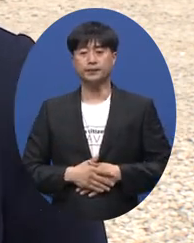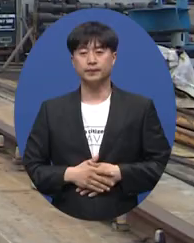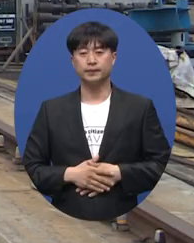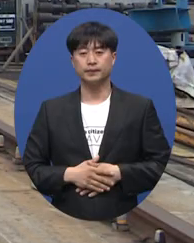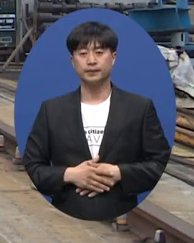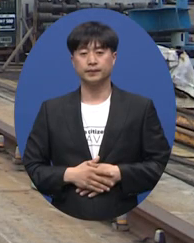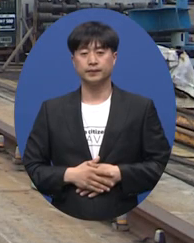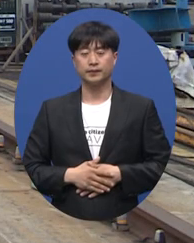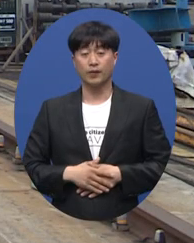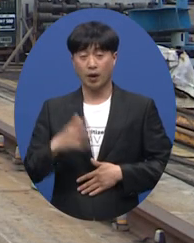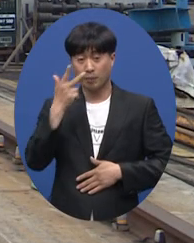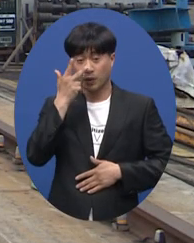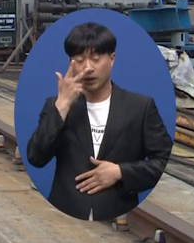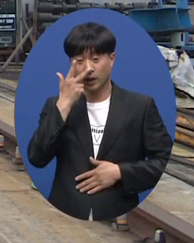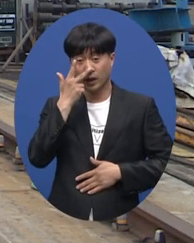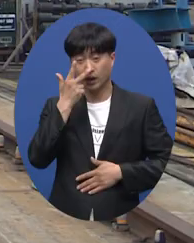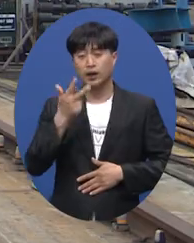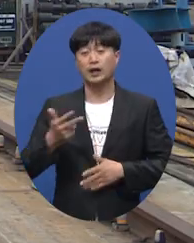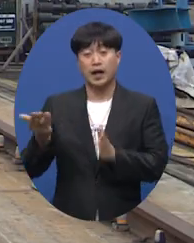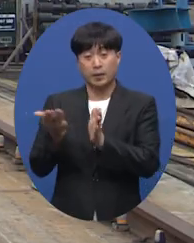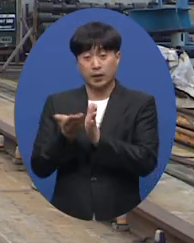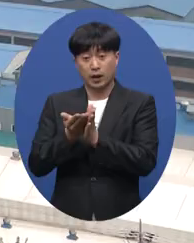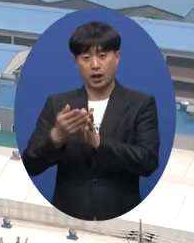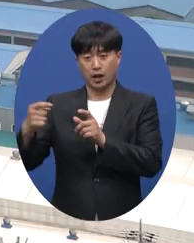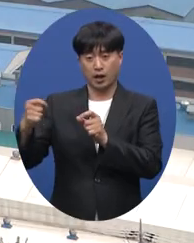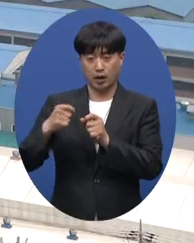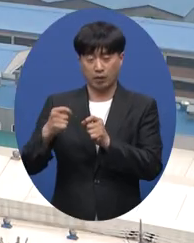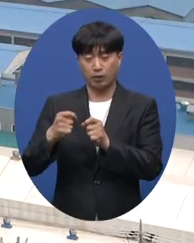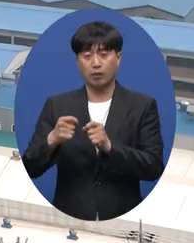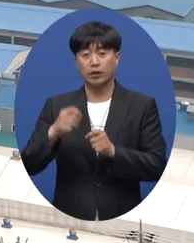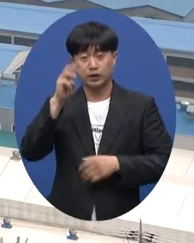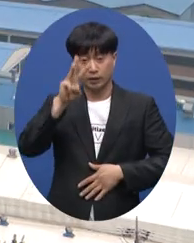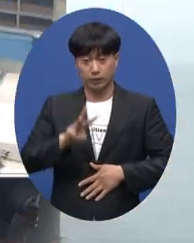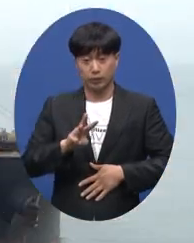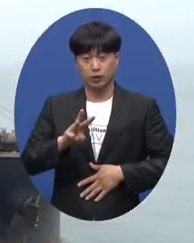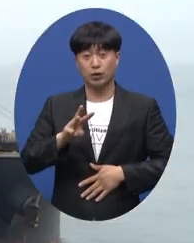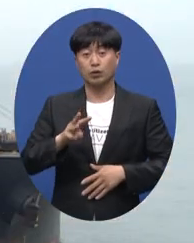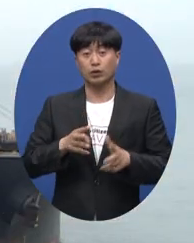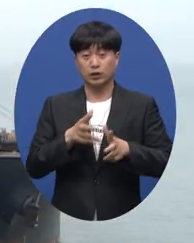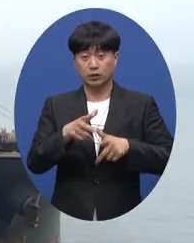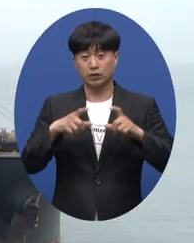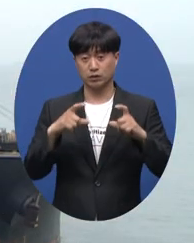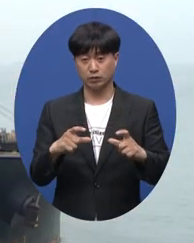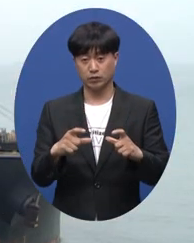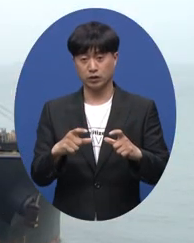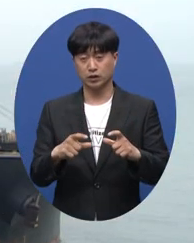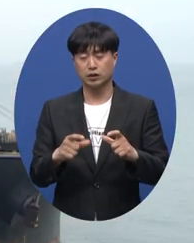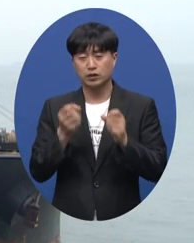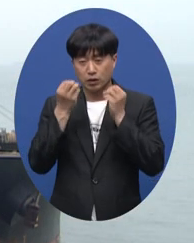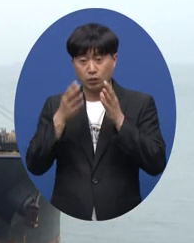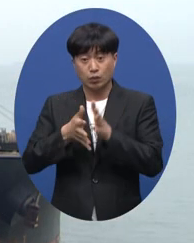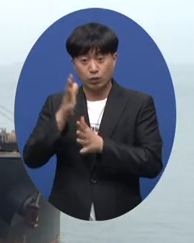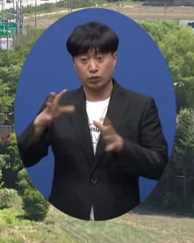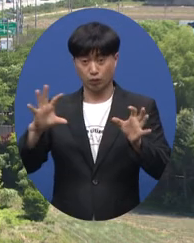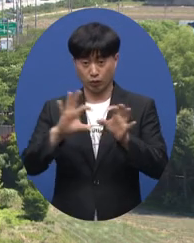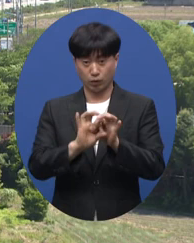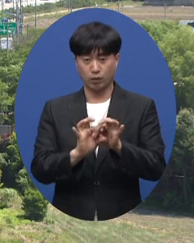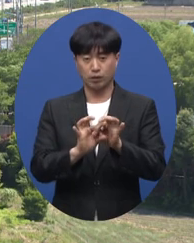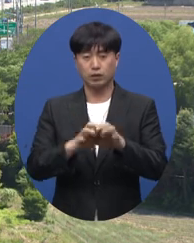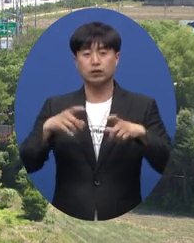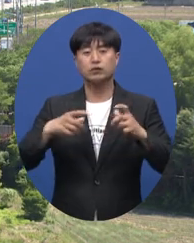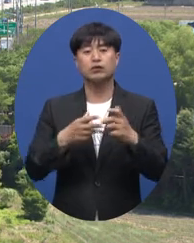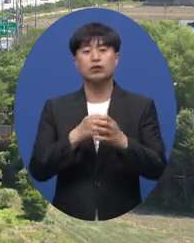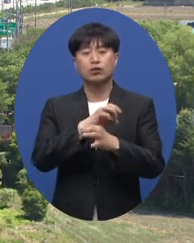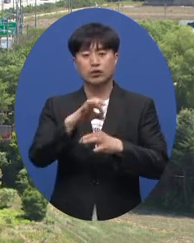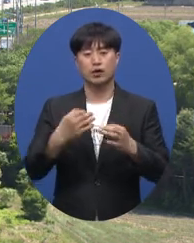좋겠습니다. 평택 브레인시티가 인근 평택항과 삼성 평택 고덕산단, 고덕국제 신도시 등과 연계되면 지역